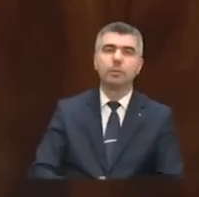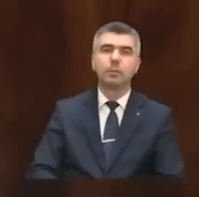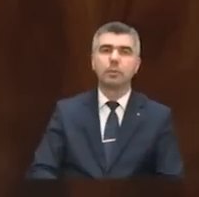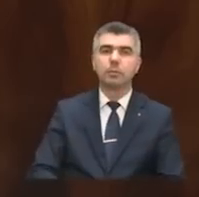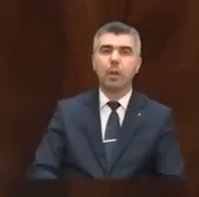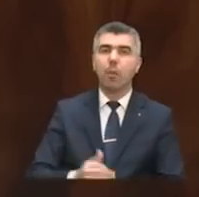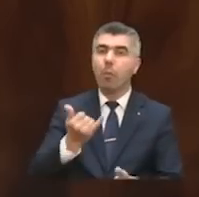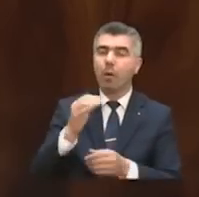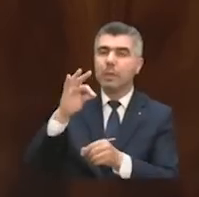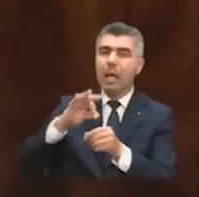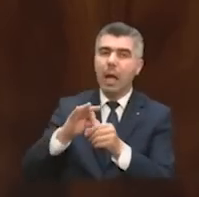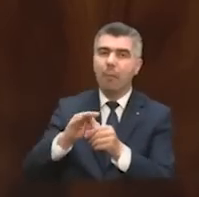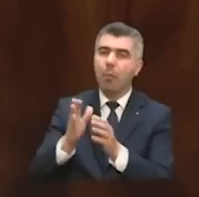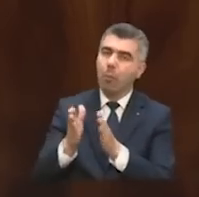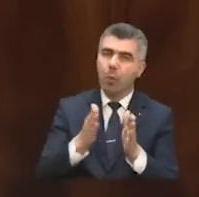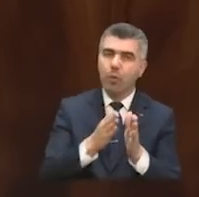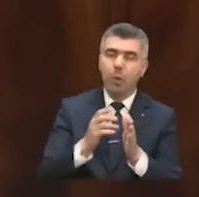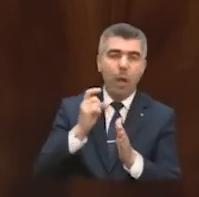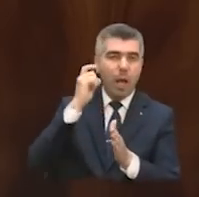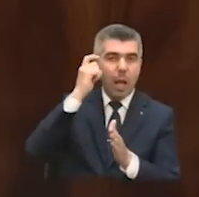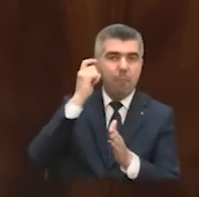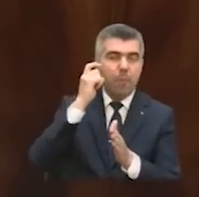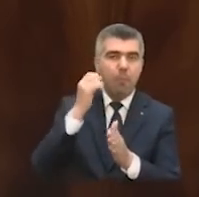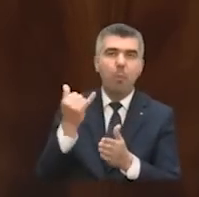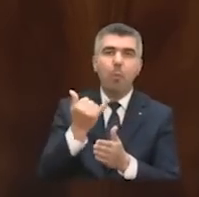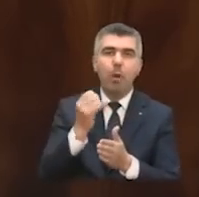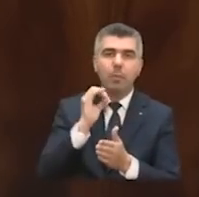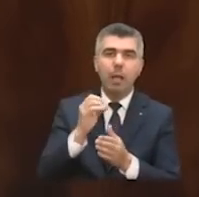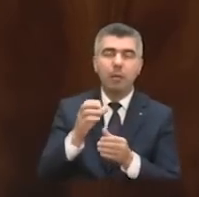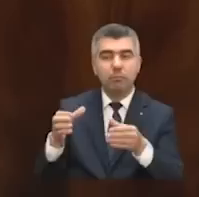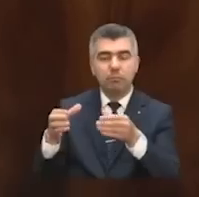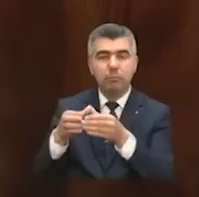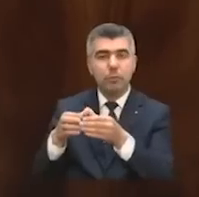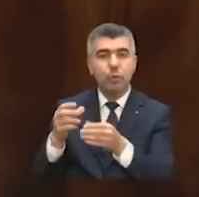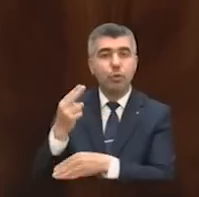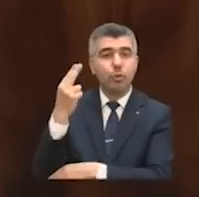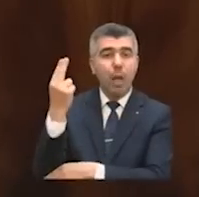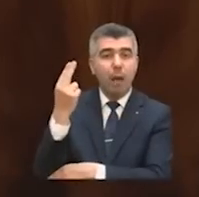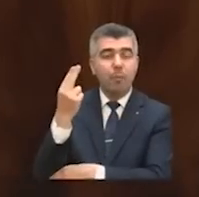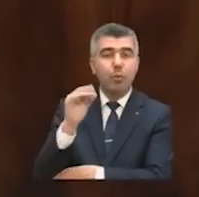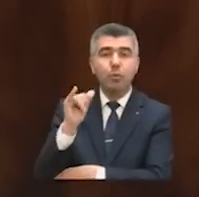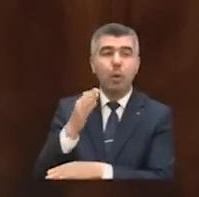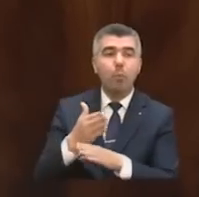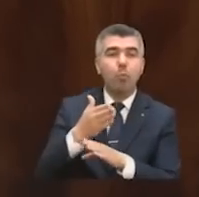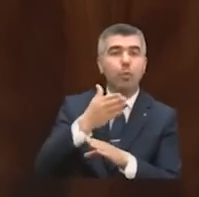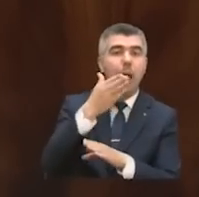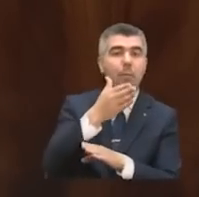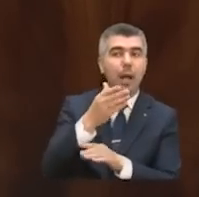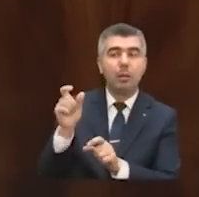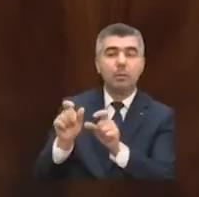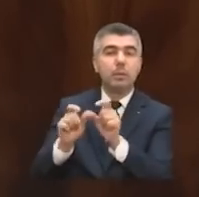والاستثمار الانتخابي والتفكير فيه بمنطق أي جامعة نريد، أي مستقبل لخريجي